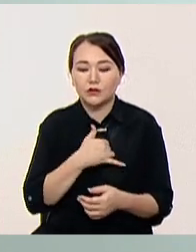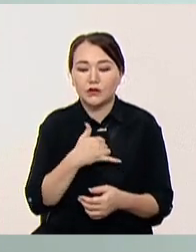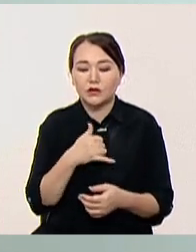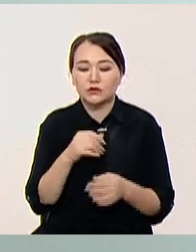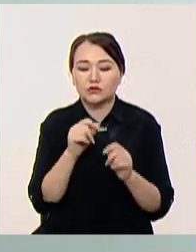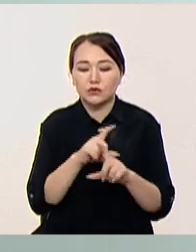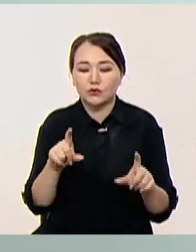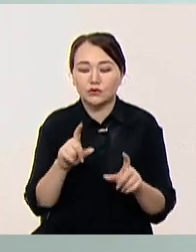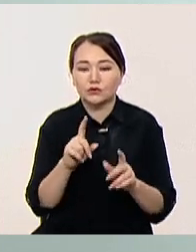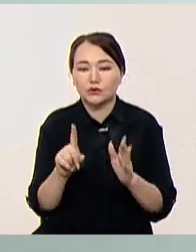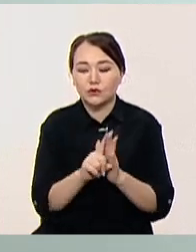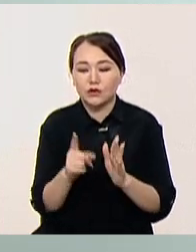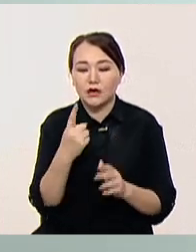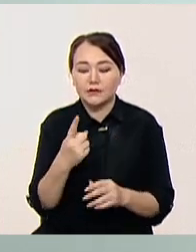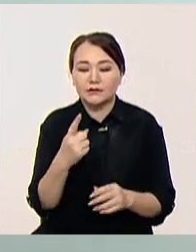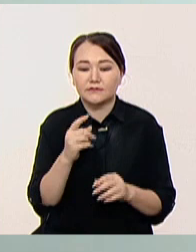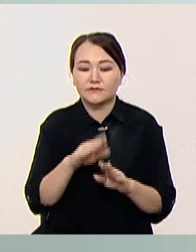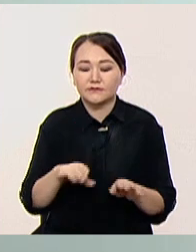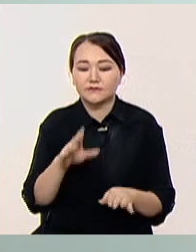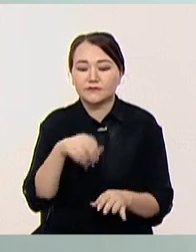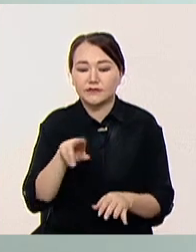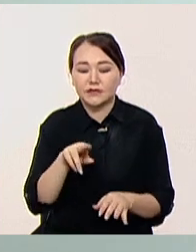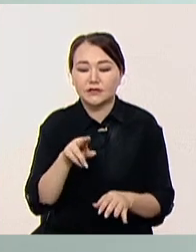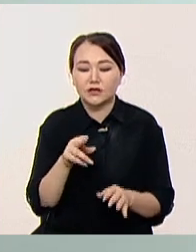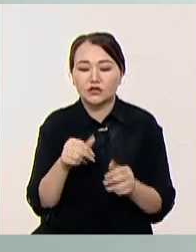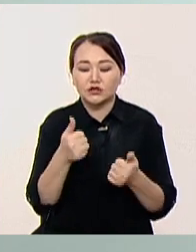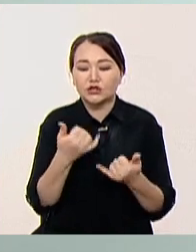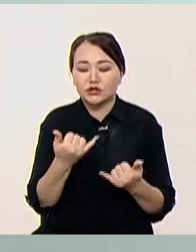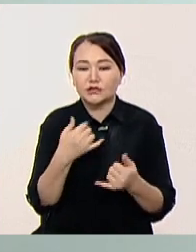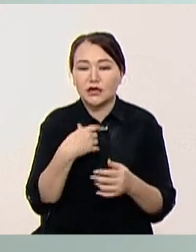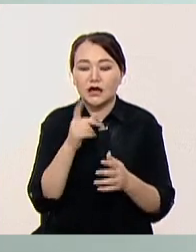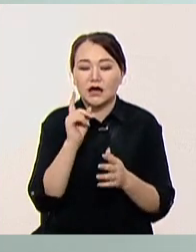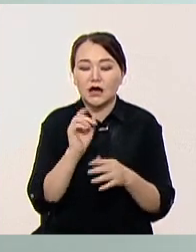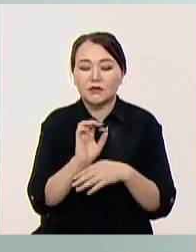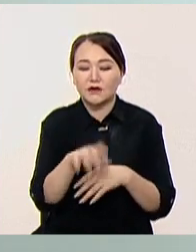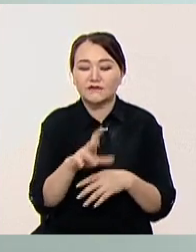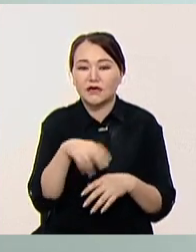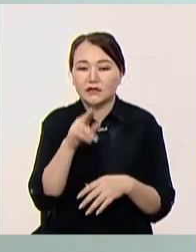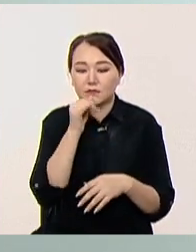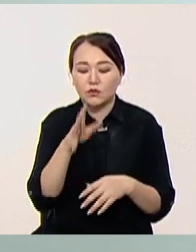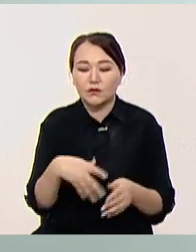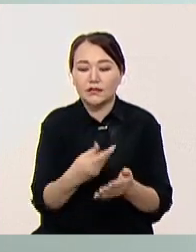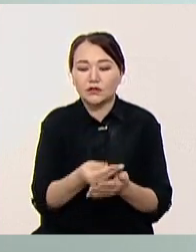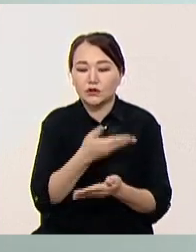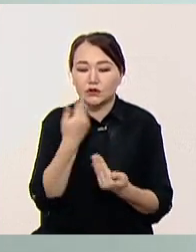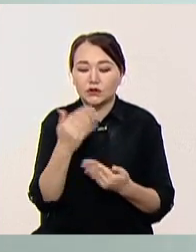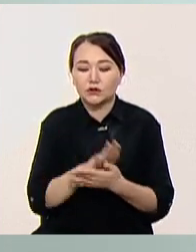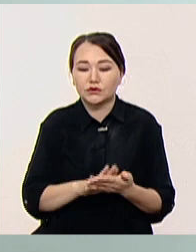в школу ходят, 1 садик. Сейчас не могу ей отправить в садик, потому что платить нечем.